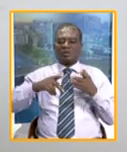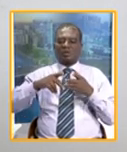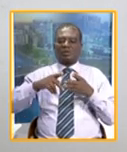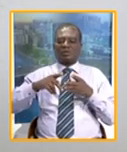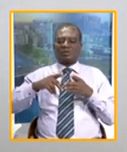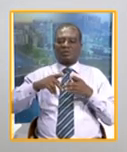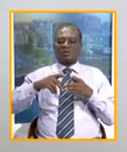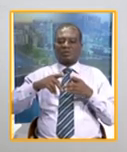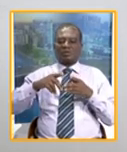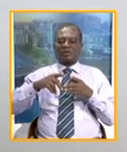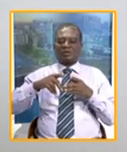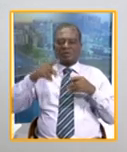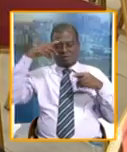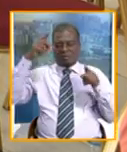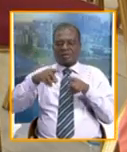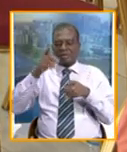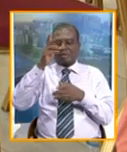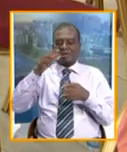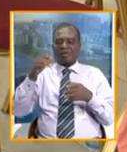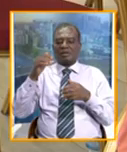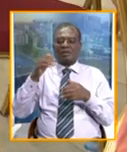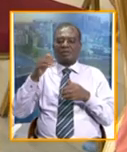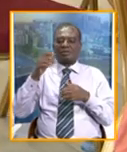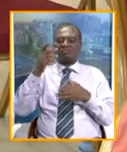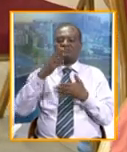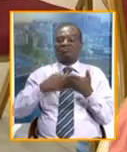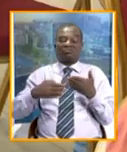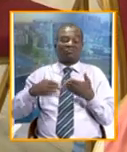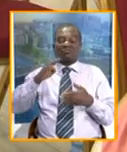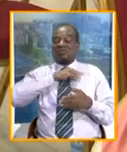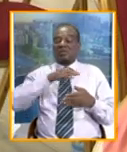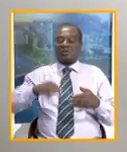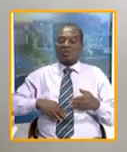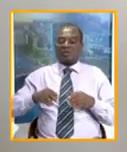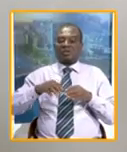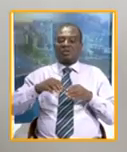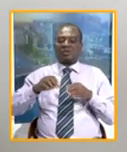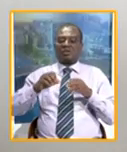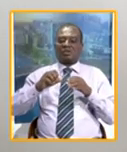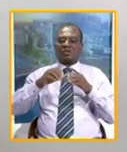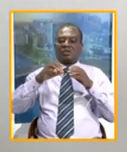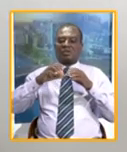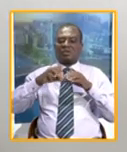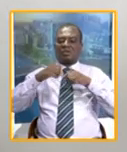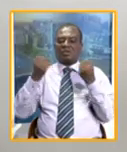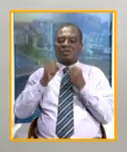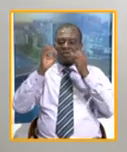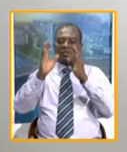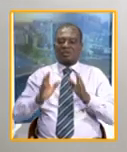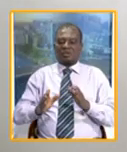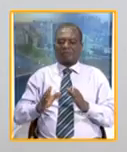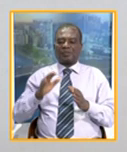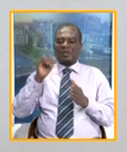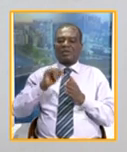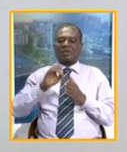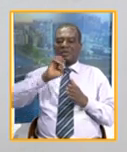quelques membres de la société civile. Cette cérémonie du mercredi après-midi doit être le couronnement